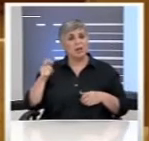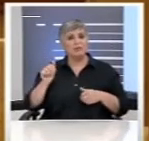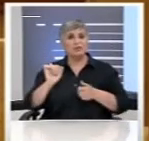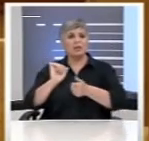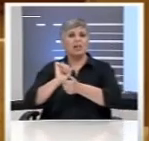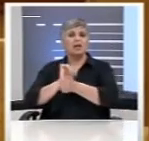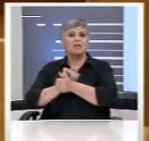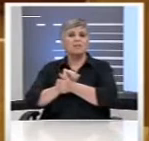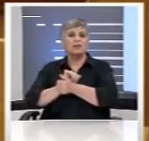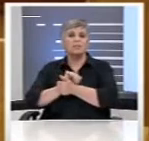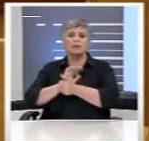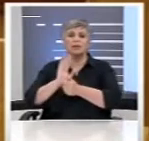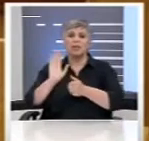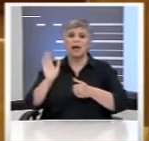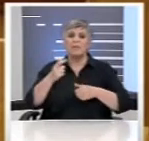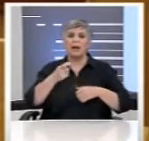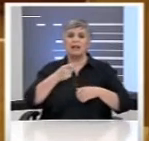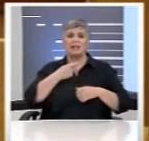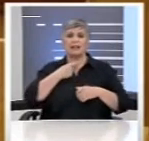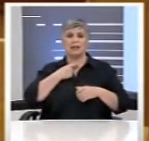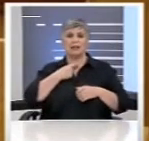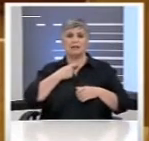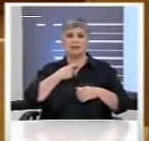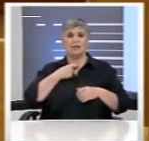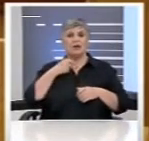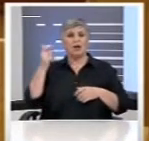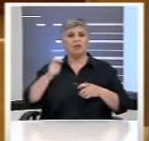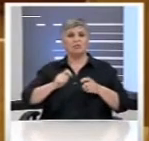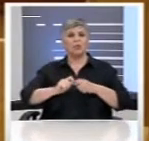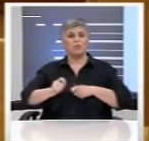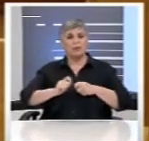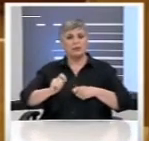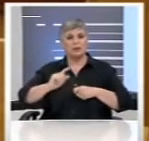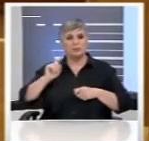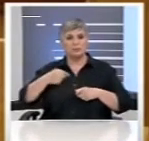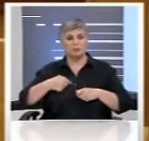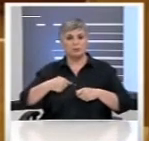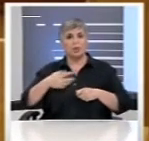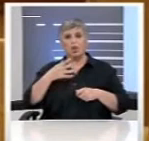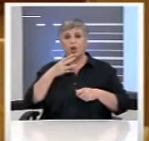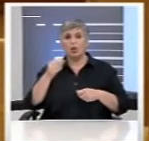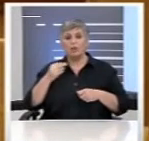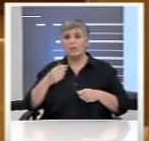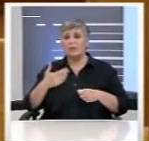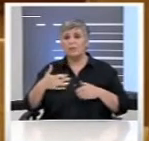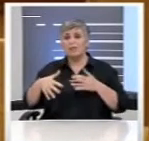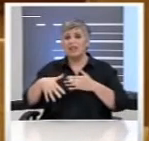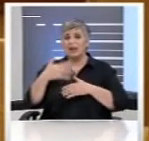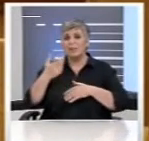μέτρα χρειάζονται ώστε να διατηρηθούν οι ακαθάριστες χρηματοδοτικές ανάγκες κάτω από το 15%. Το τρίτο